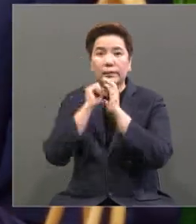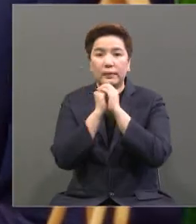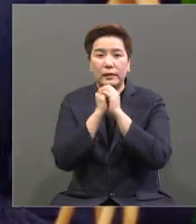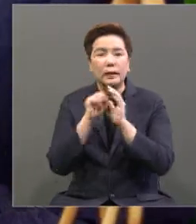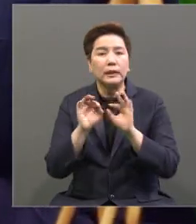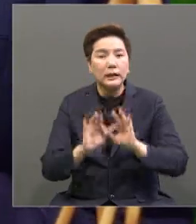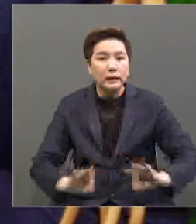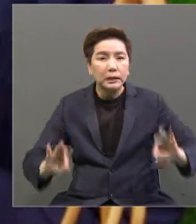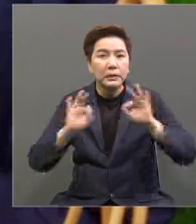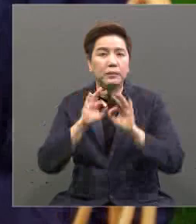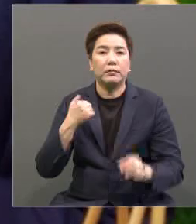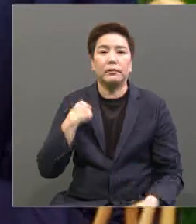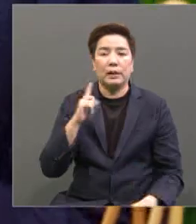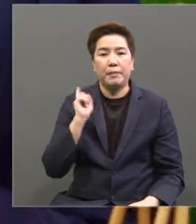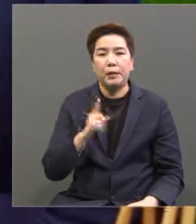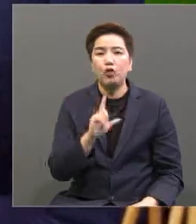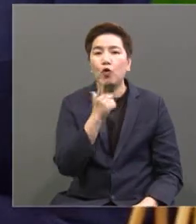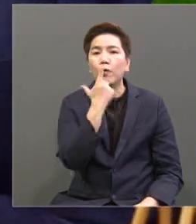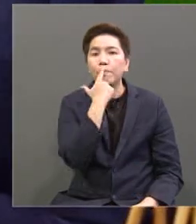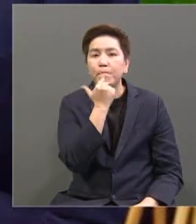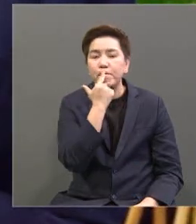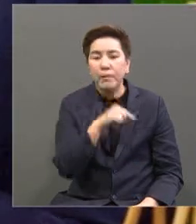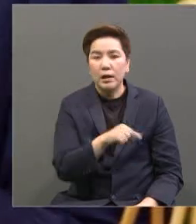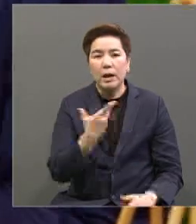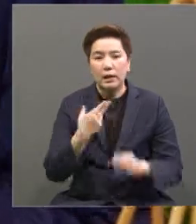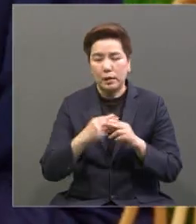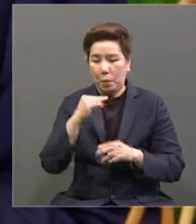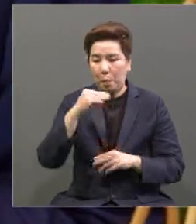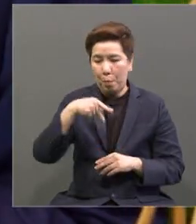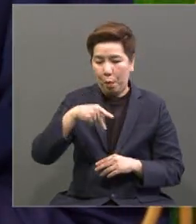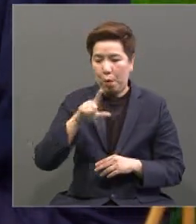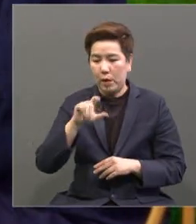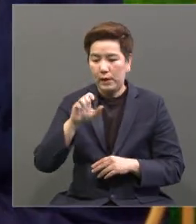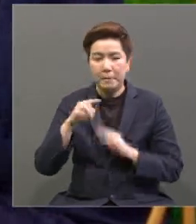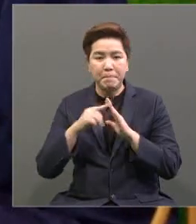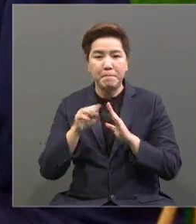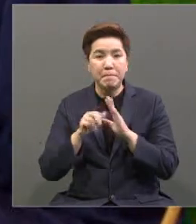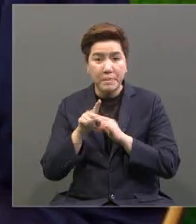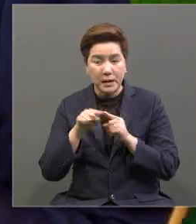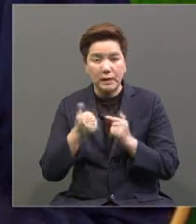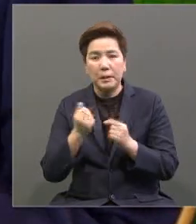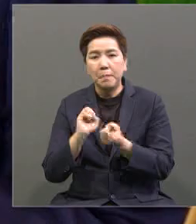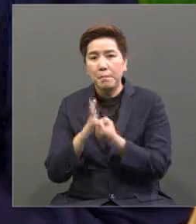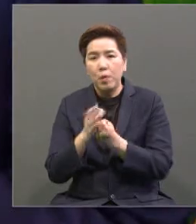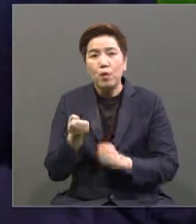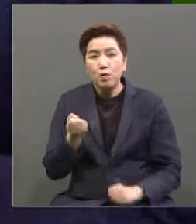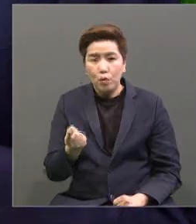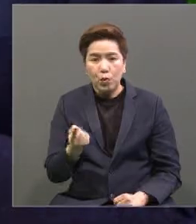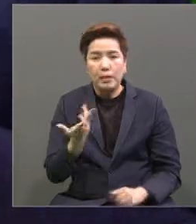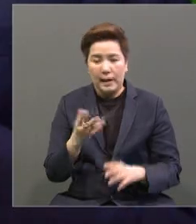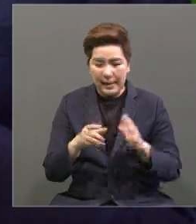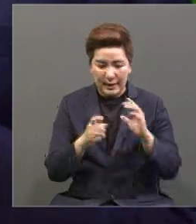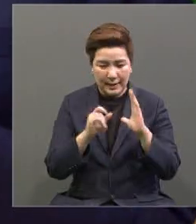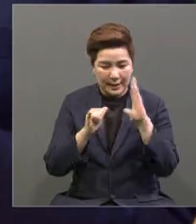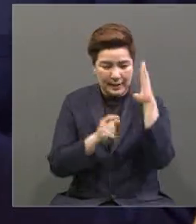ที่สำคัญก็จะเป็นเศษทองแดงโพลิเมอร์ของเอทิลีนในลักษณะขั้นประถมนะคะผลไม้สดยาง